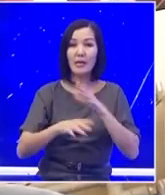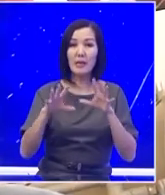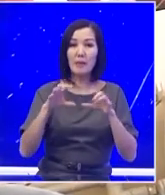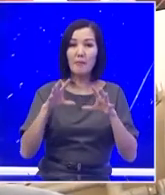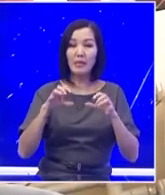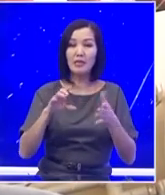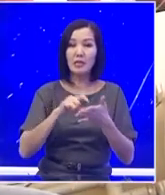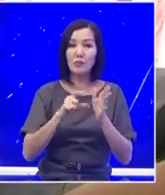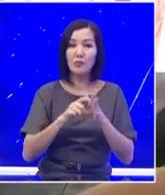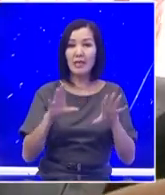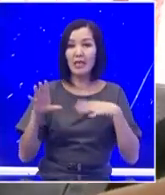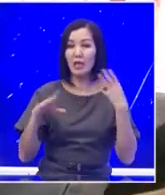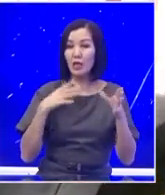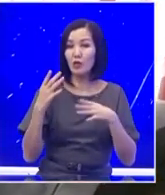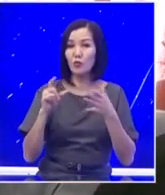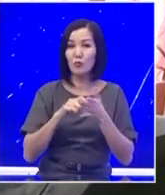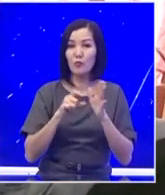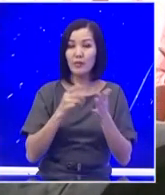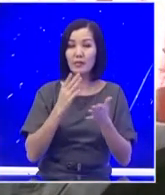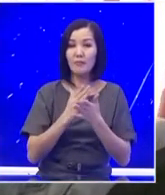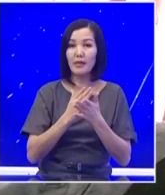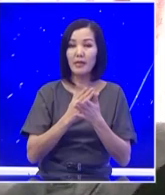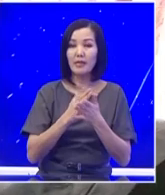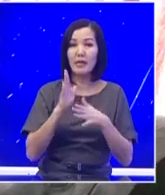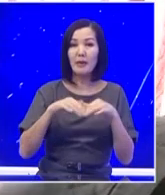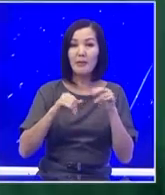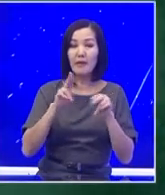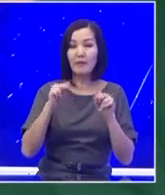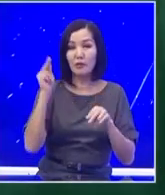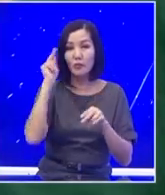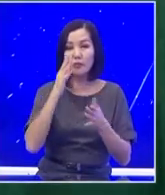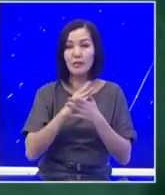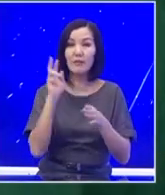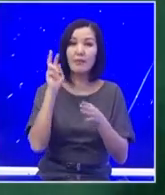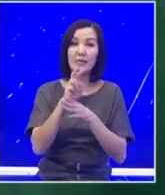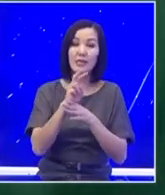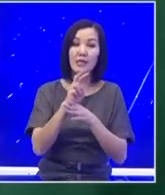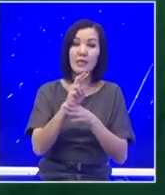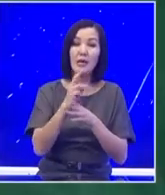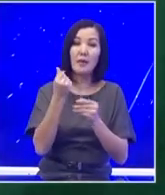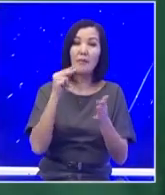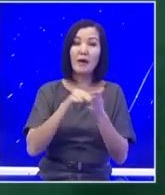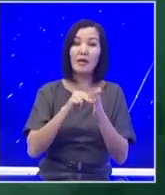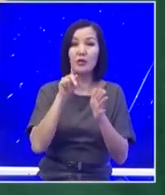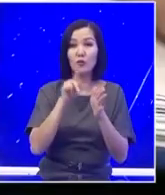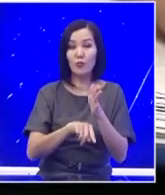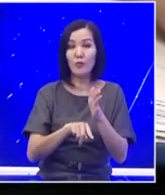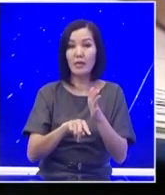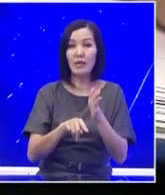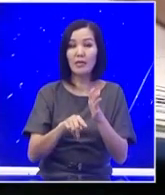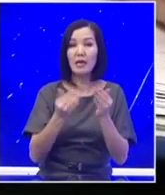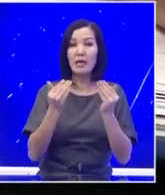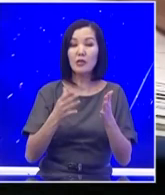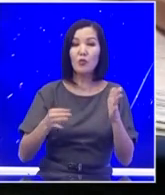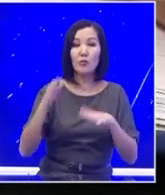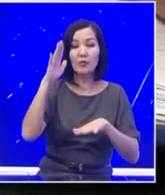мен тренажер залы іске қосылған. Онда кәсіби мамандар жұмыс жасайды. Бағасы келушілер үшін өте қолайлы. Осылай деген Қайсар жанның облыс